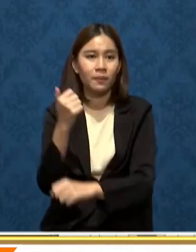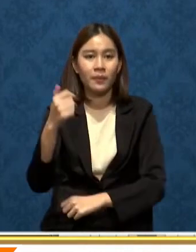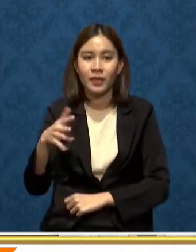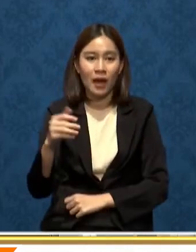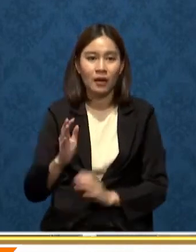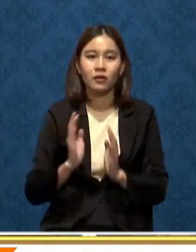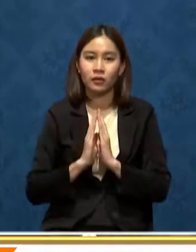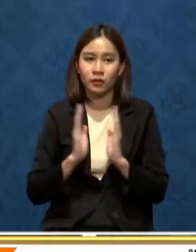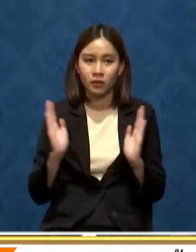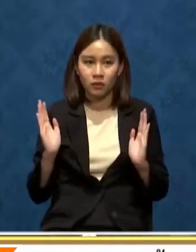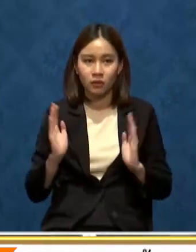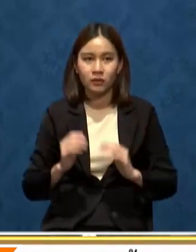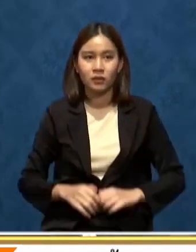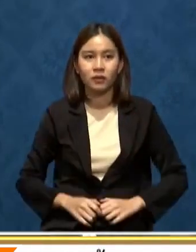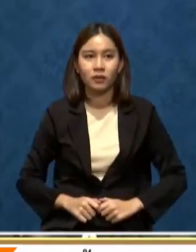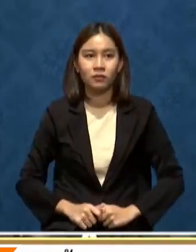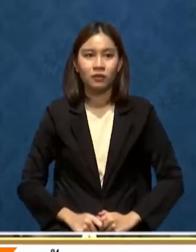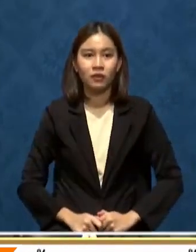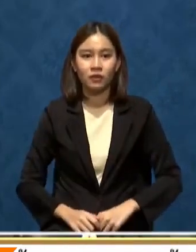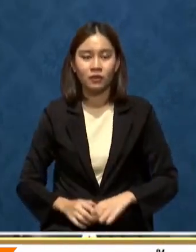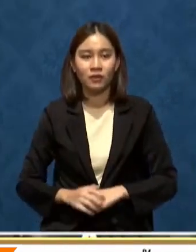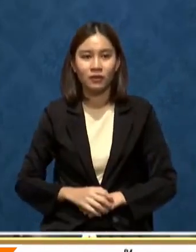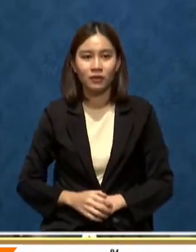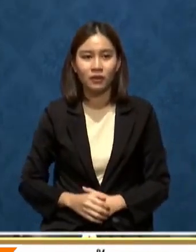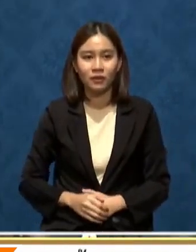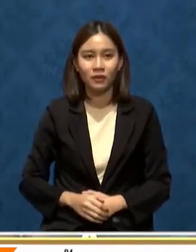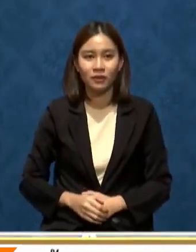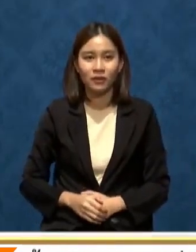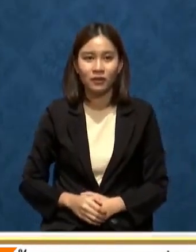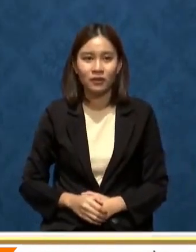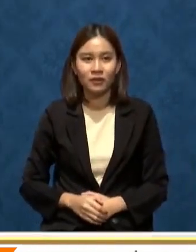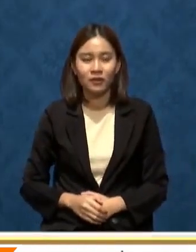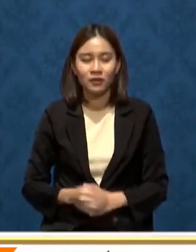อนคร่ประทาน เพขอบคมาครัครั คุมาครั